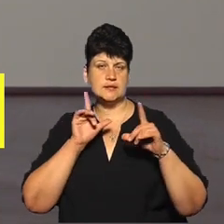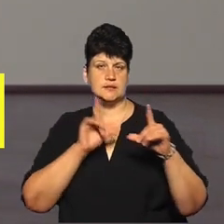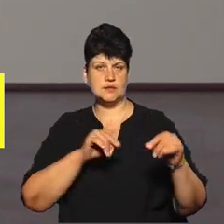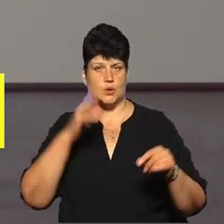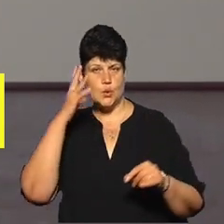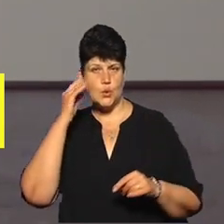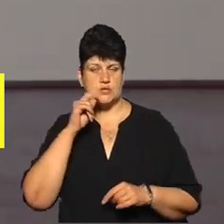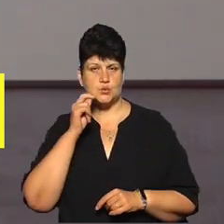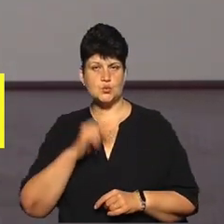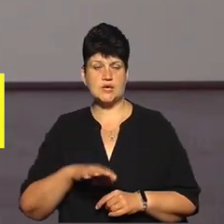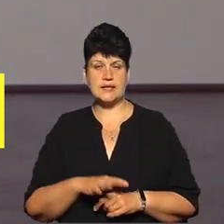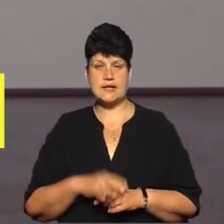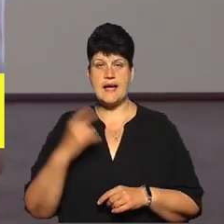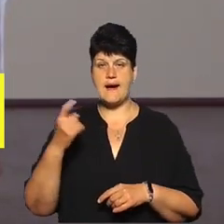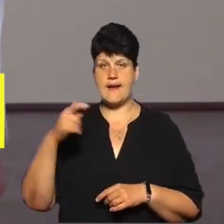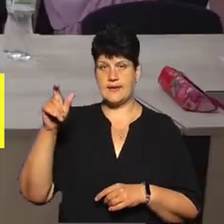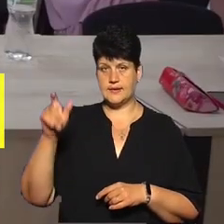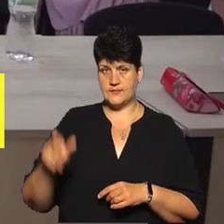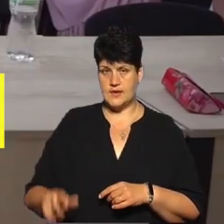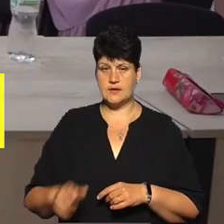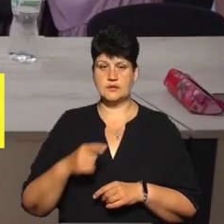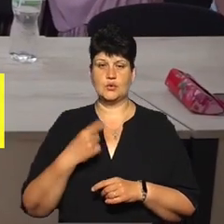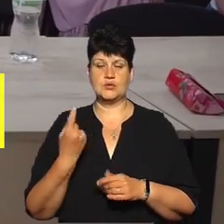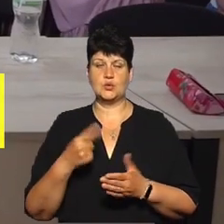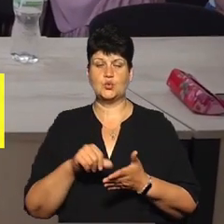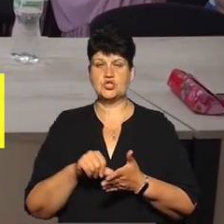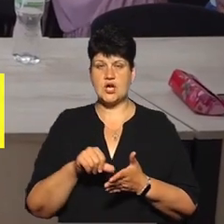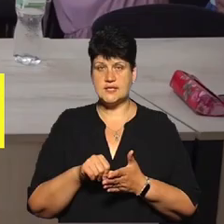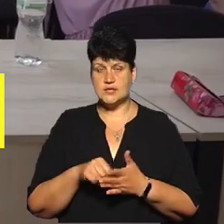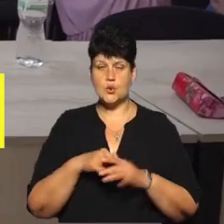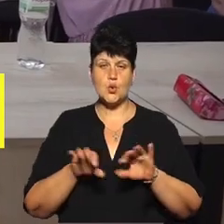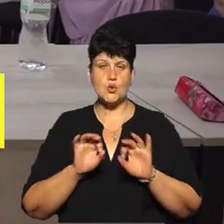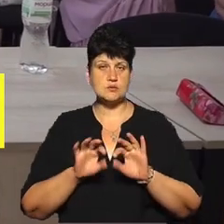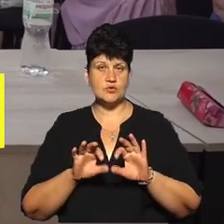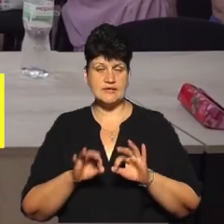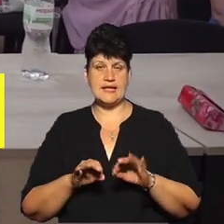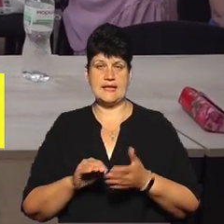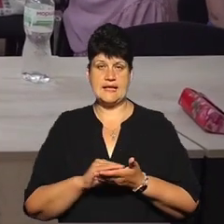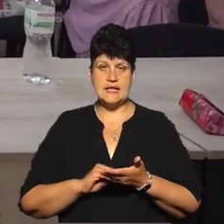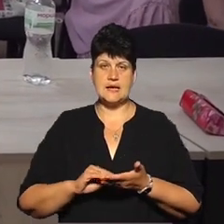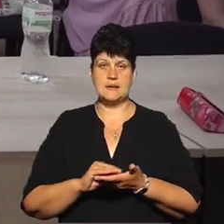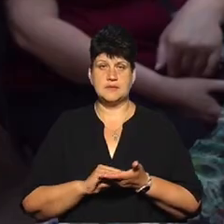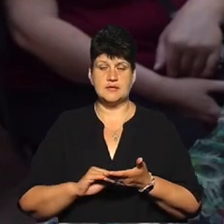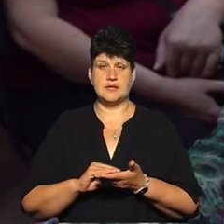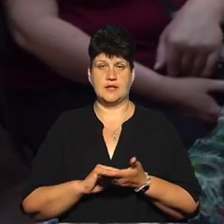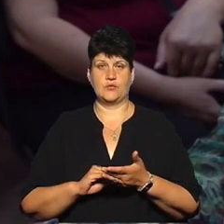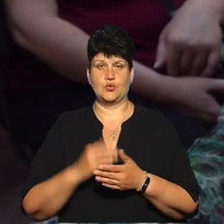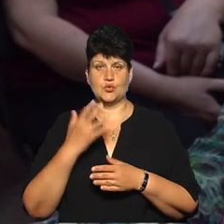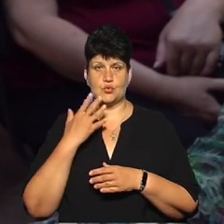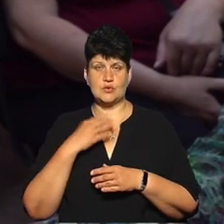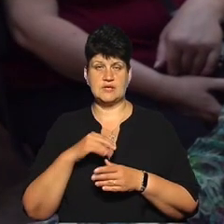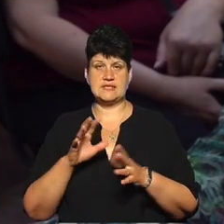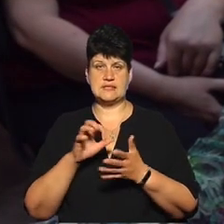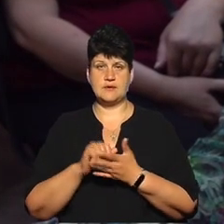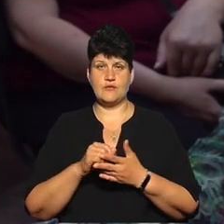Харків'янин Олександр Панін – один з учасників хору «Байрактар». Розповідає, репетирують під час занять у розмовному клубі. Спочатку